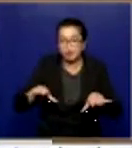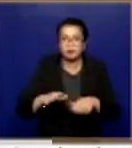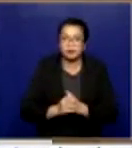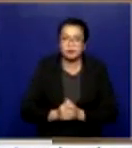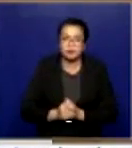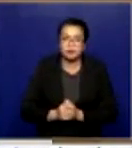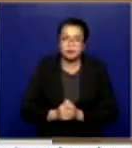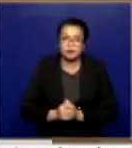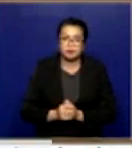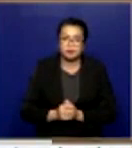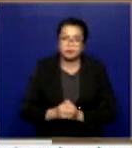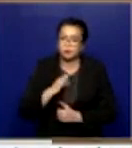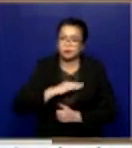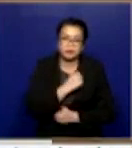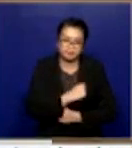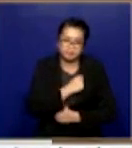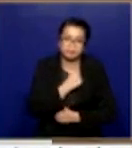ในสภาวะก่อน